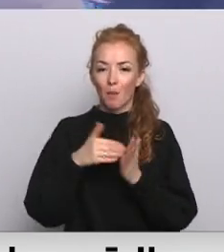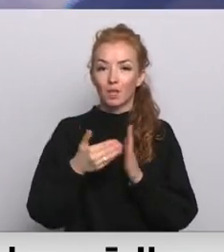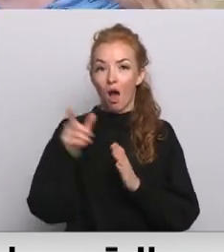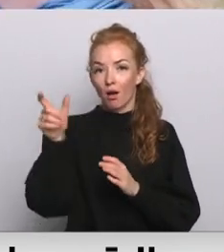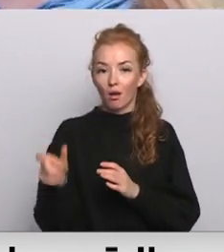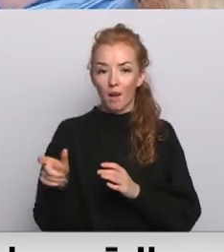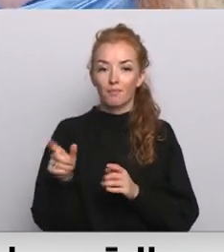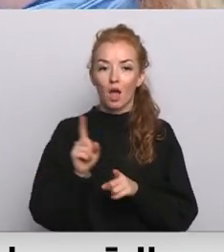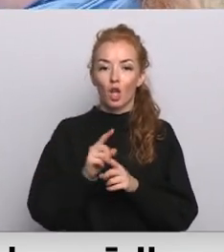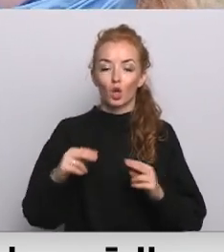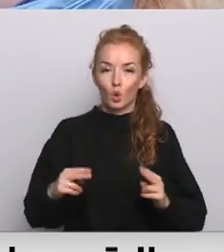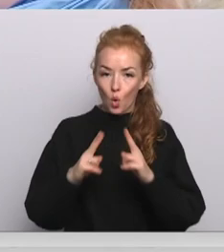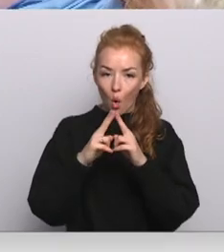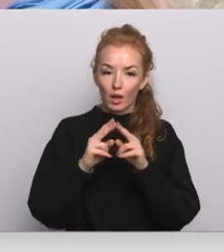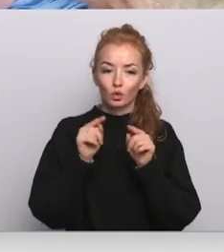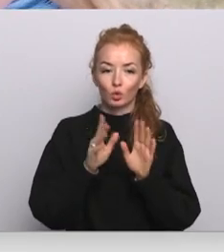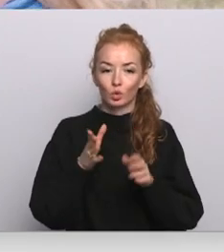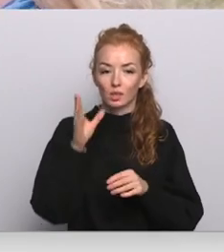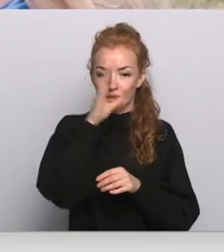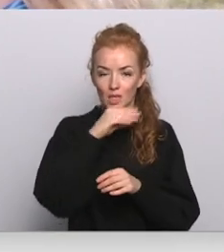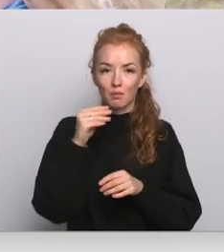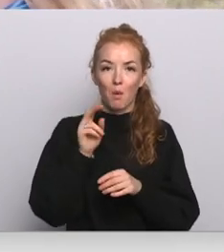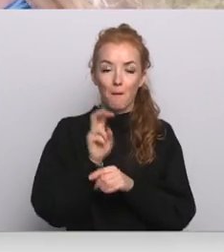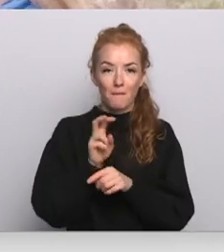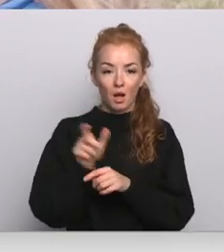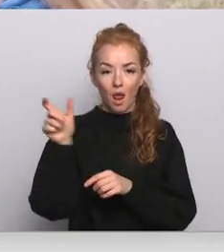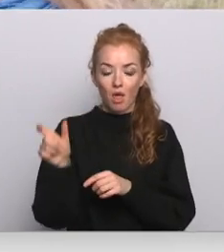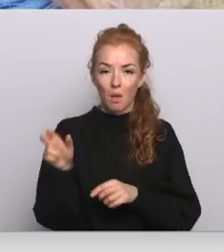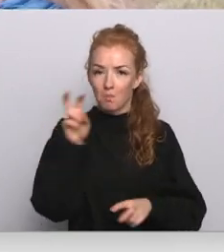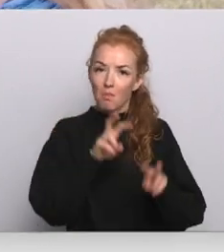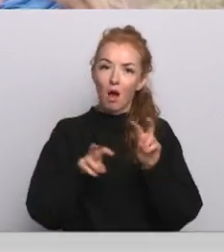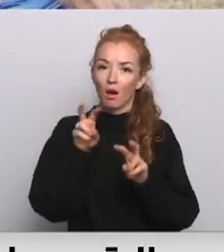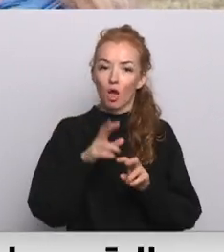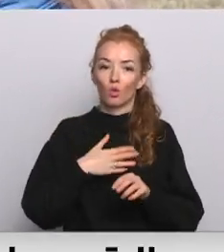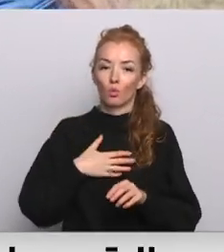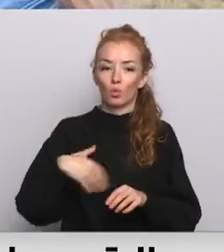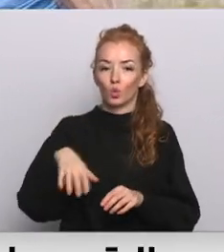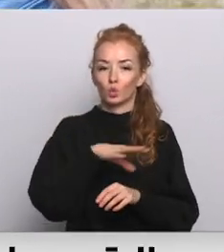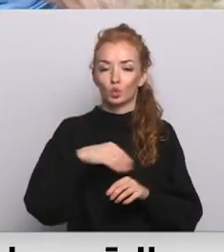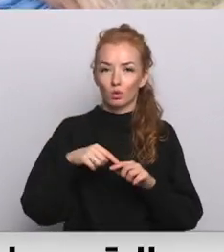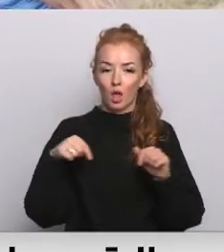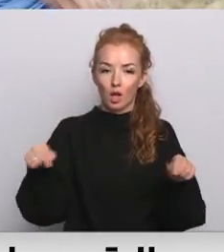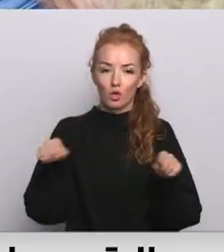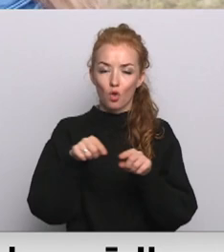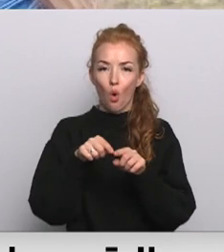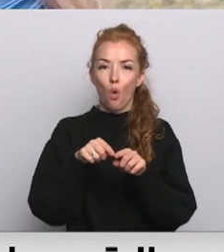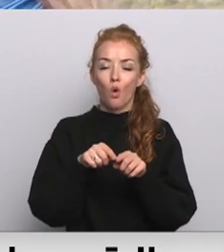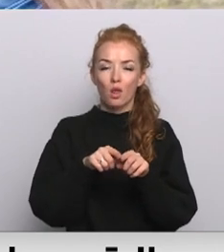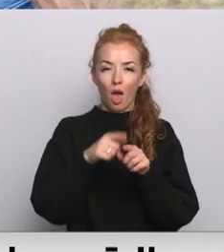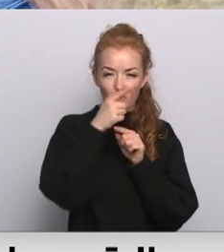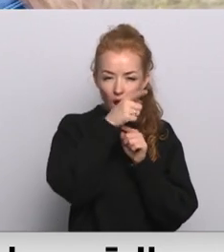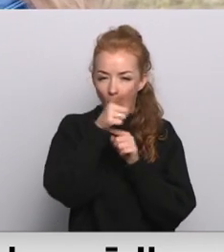apstākļiem, torņa, kur būs iespēja apmeklētājiem meklēt mūsu visā teritorijā ar ainavu